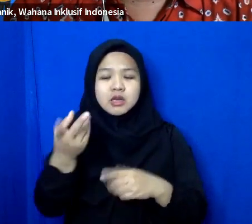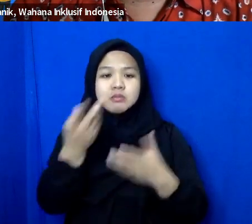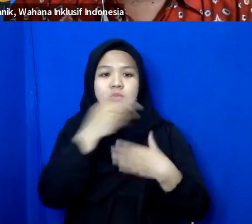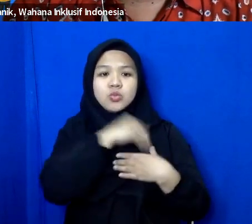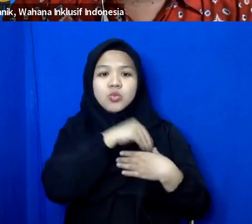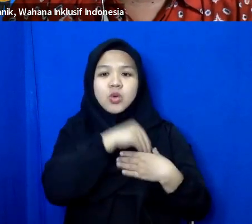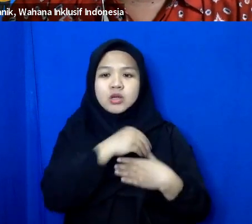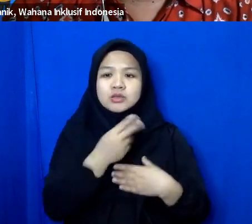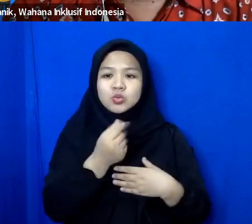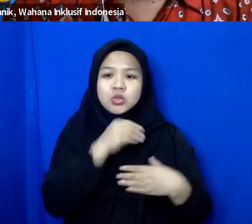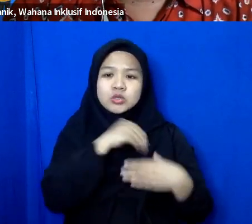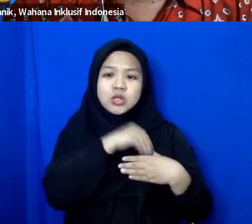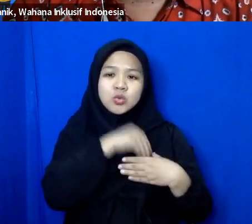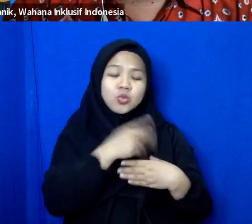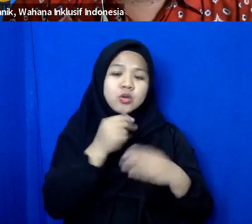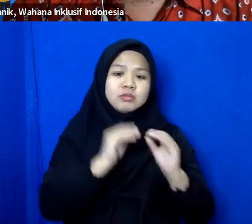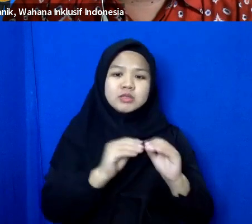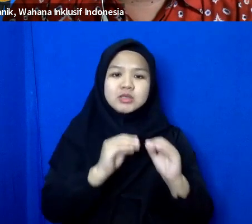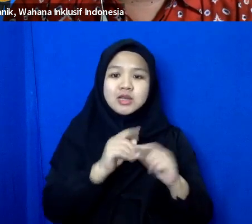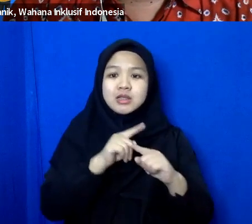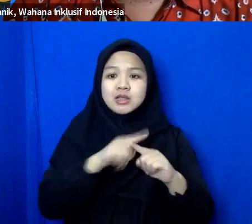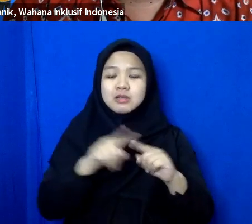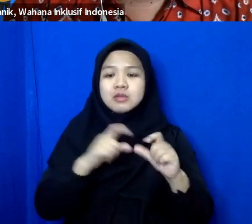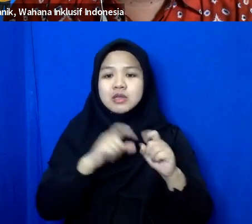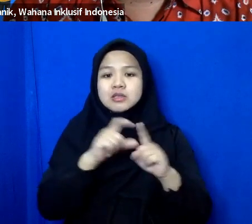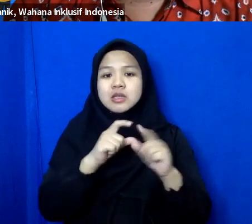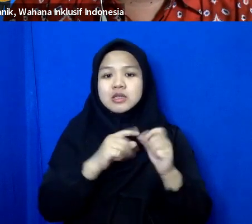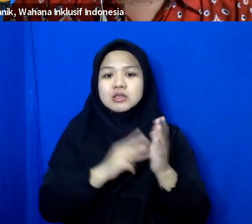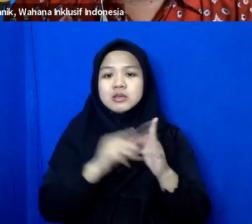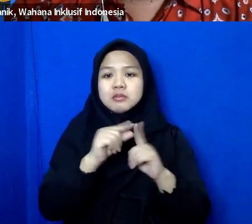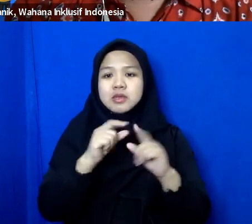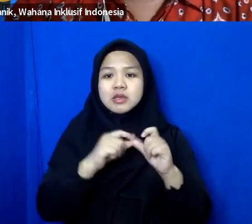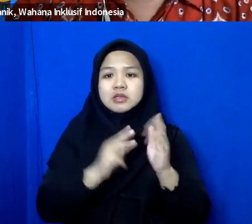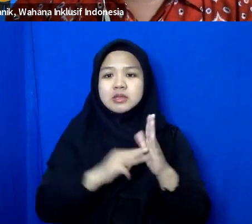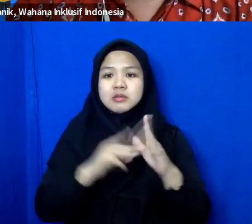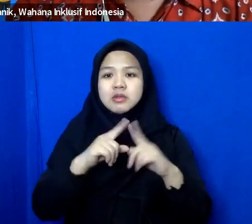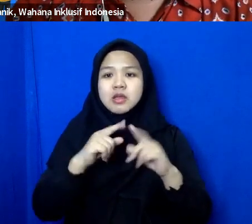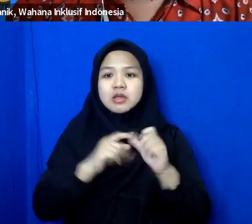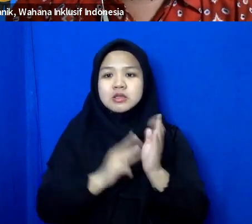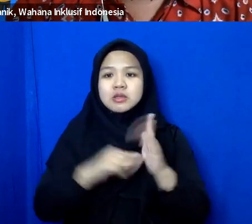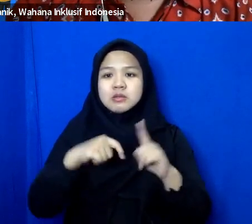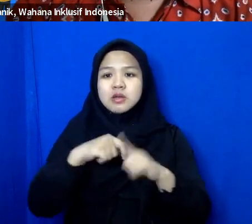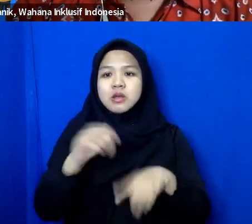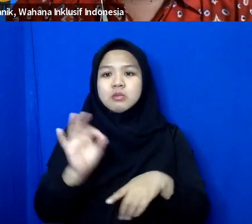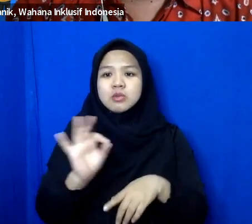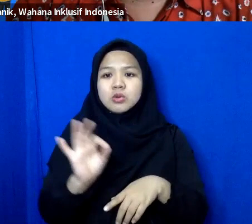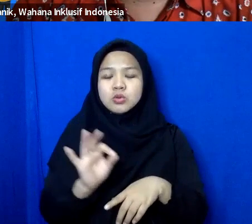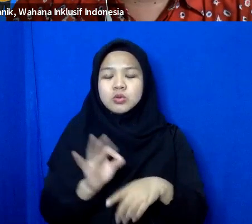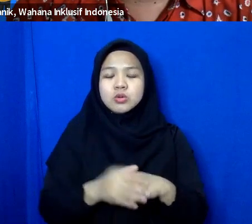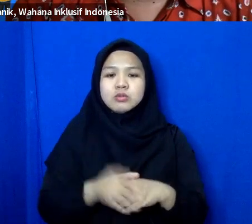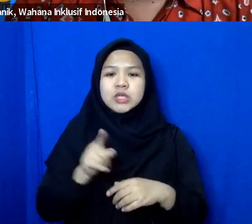saku What's aku uang pendidikan tapi di SD SMP SMA SMK lo malah kebalik